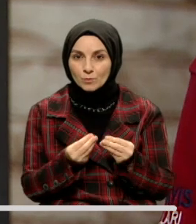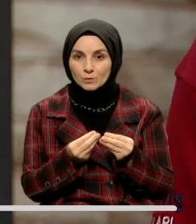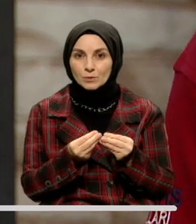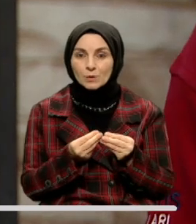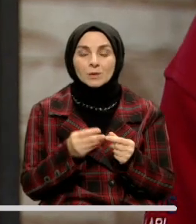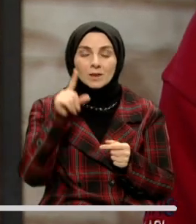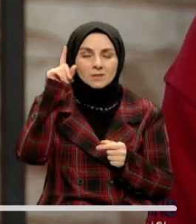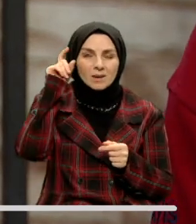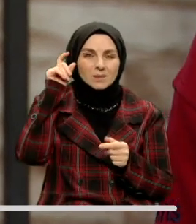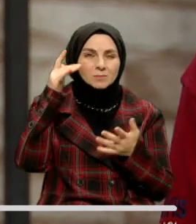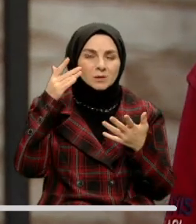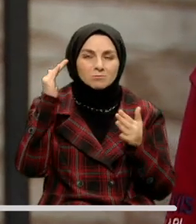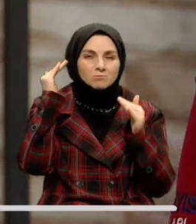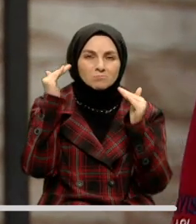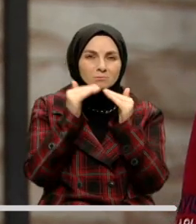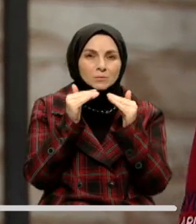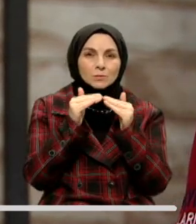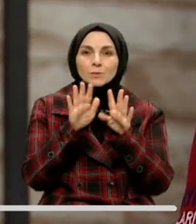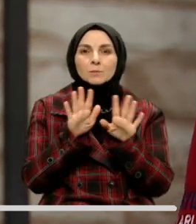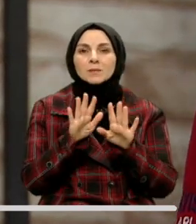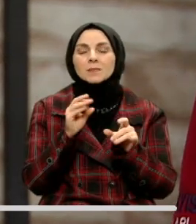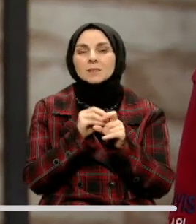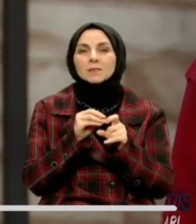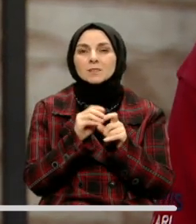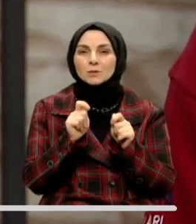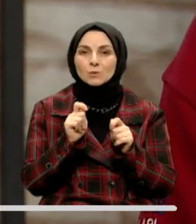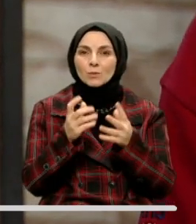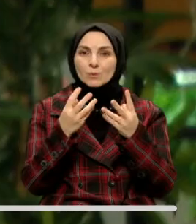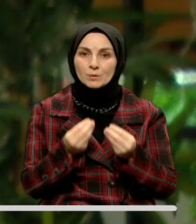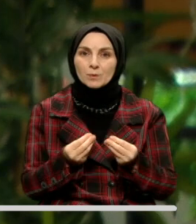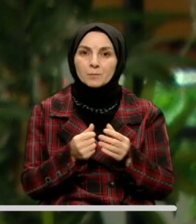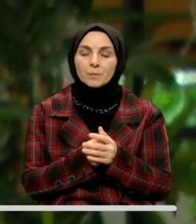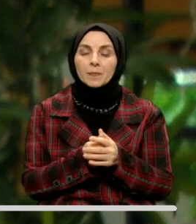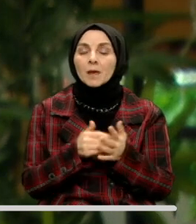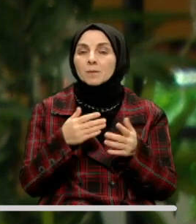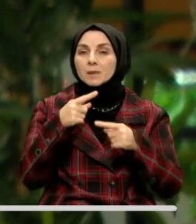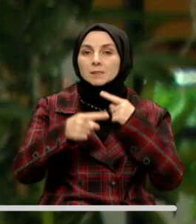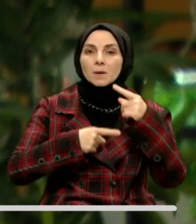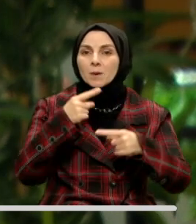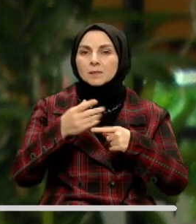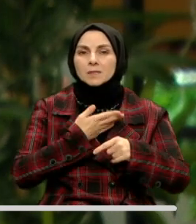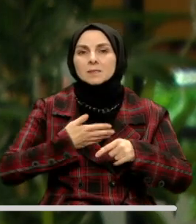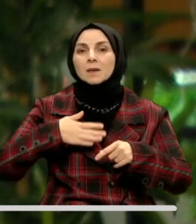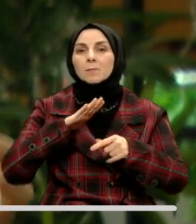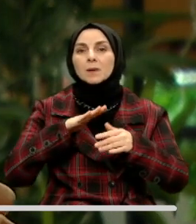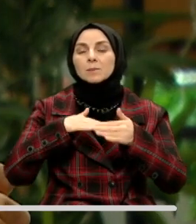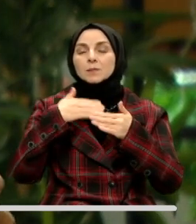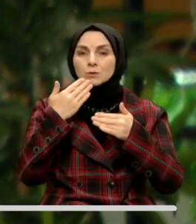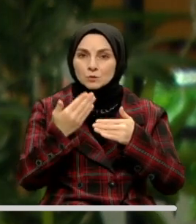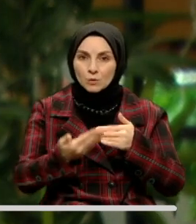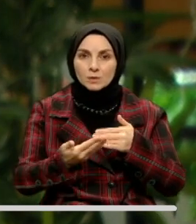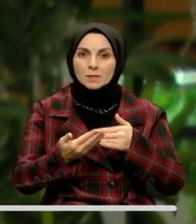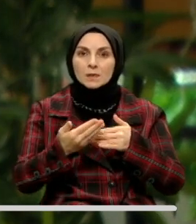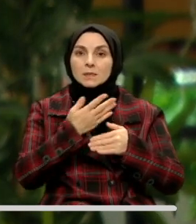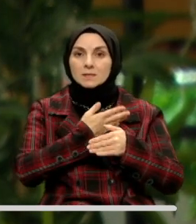olarak mantığını hala oturtmuş değilim. Hani oturtabilsem belki onu sevebileceğimi düşünüyorum hani. Peki zamanla böyle sevmeyip de sonradan sevdiğin ya da başta